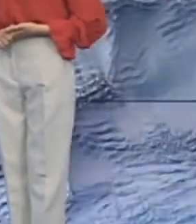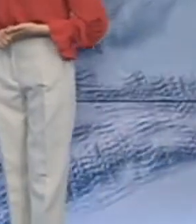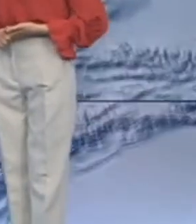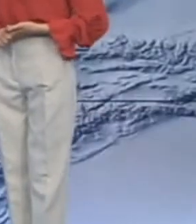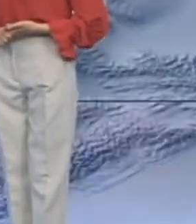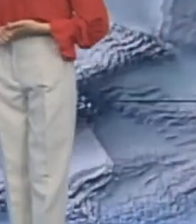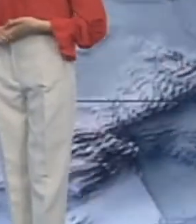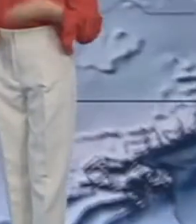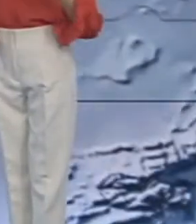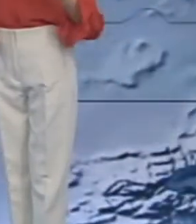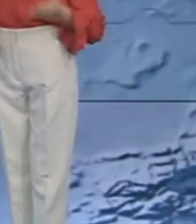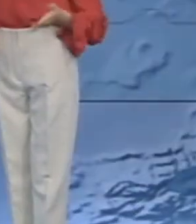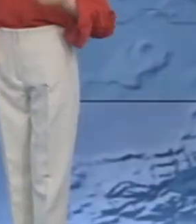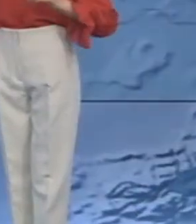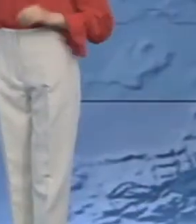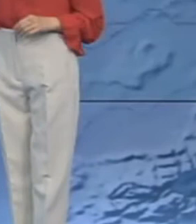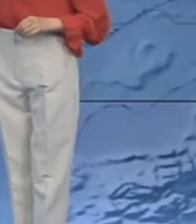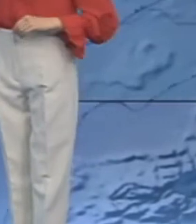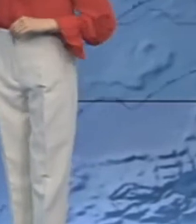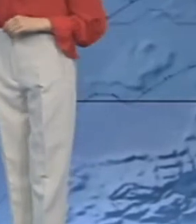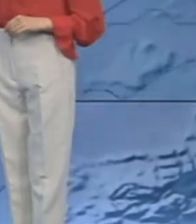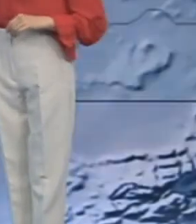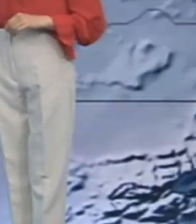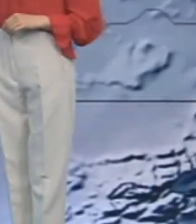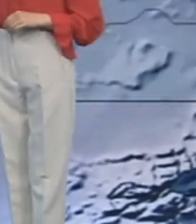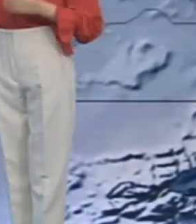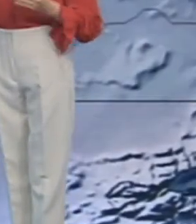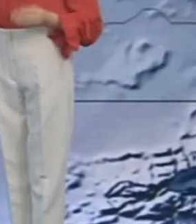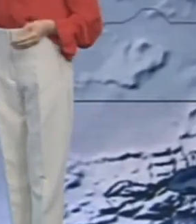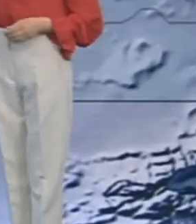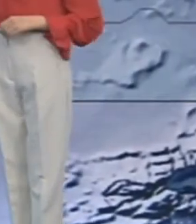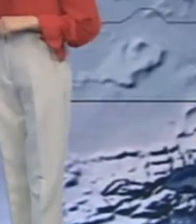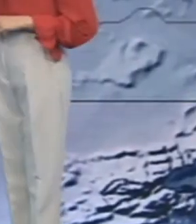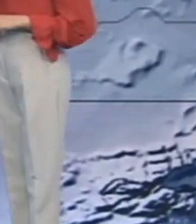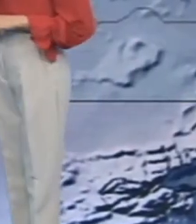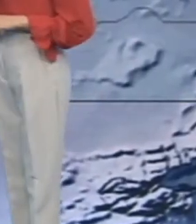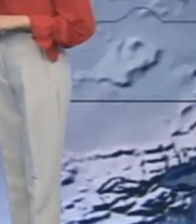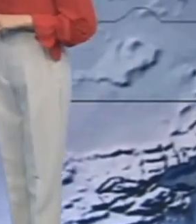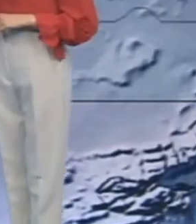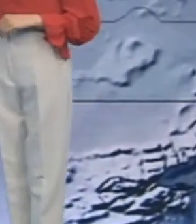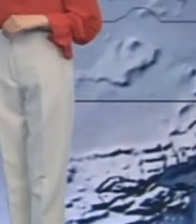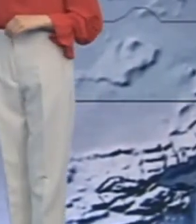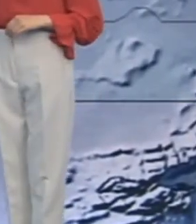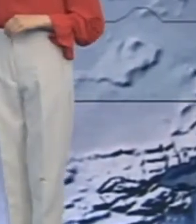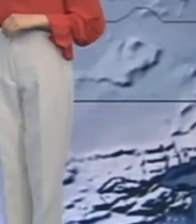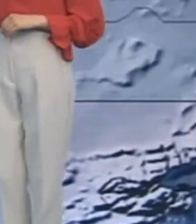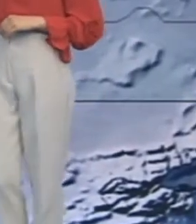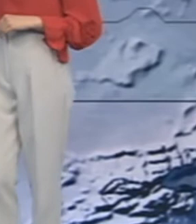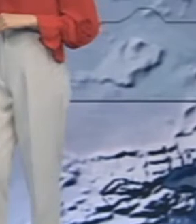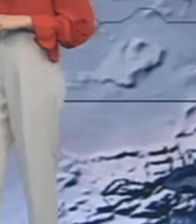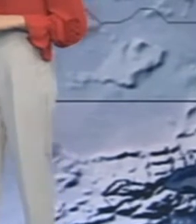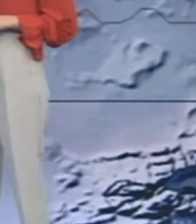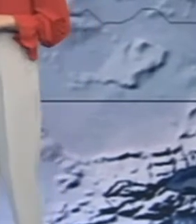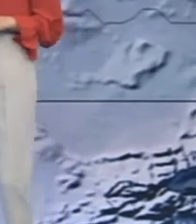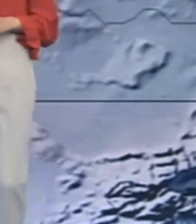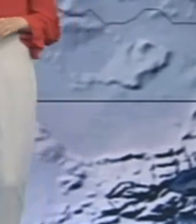құбылмалы. Қарағандыда көшпелі бұлт шығады. Ауа температурасы күндіз 0-ден 24, түнде 10 градус жоғары. Жезқазғанда күн